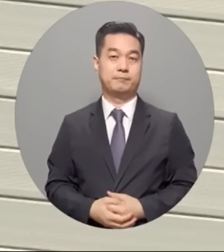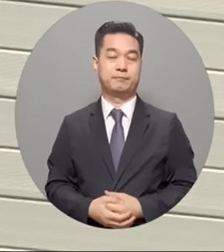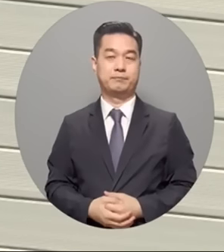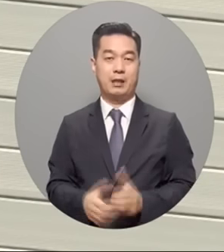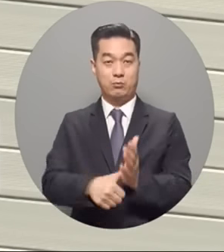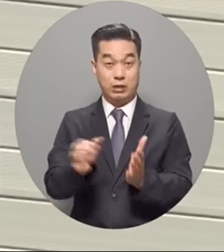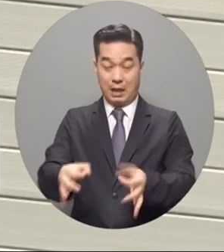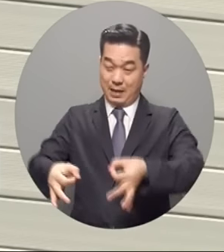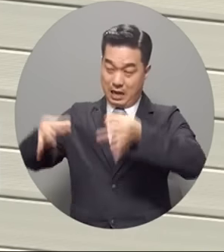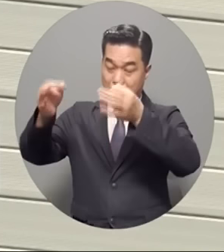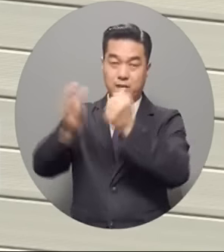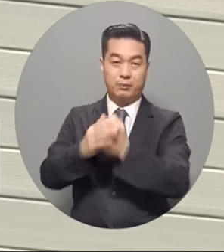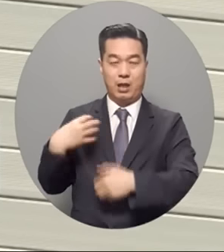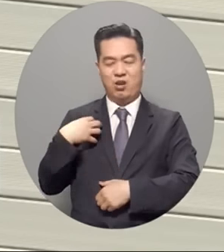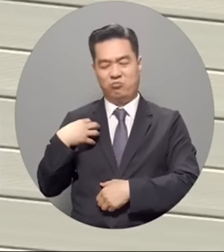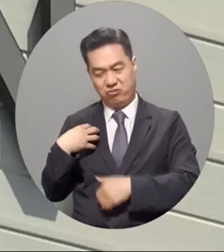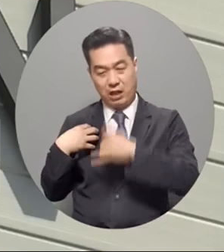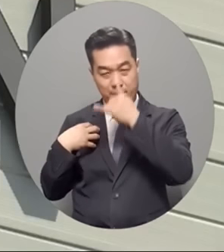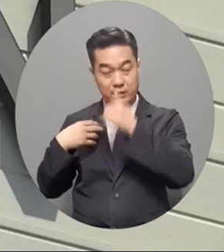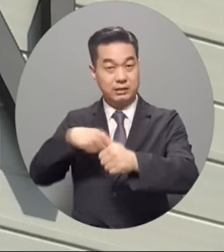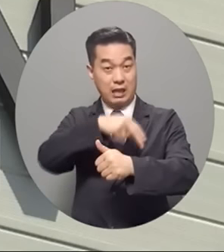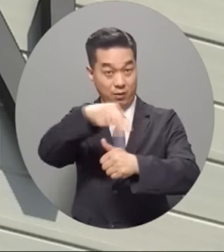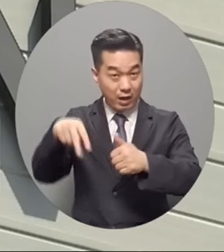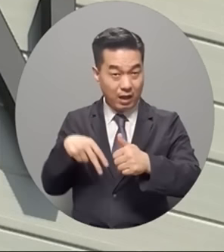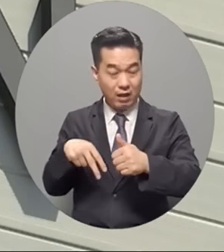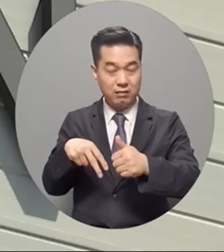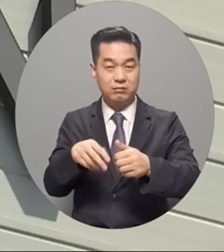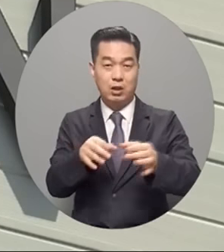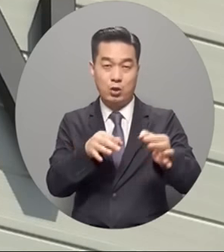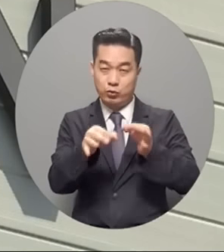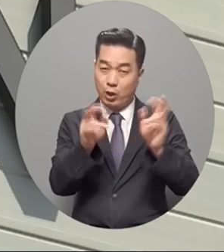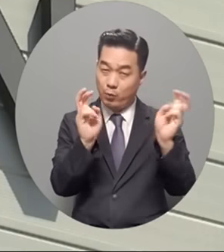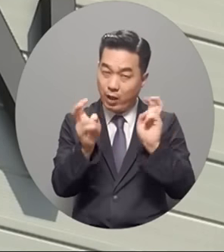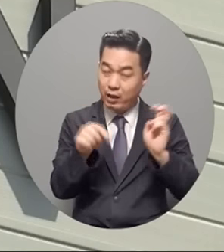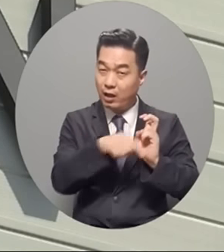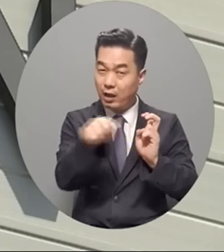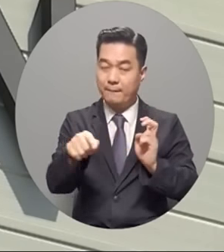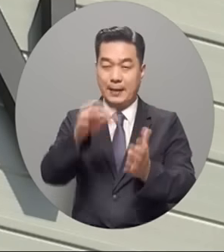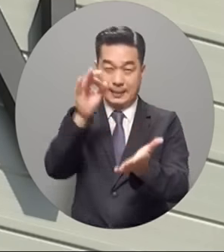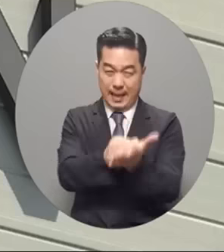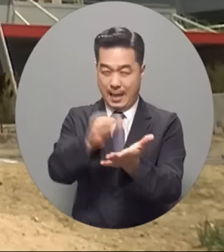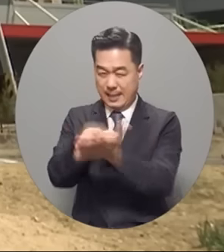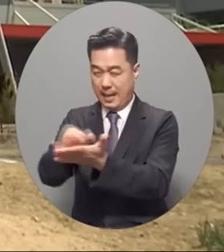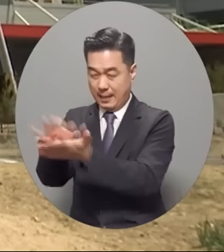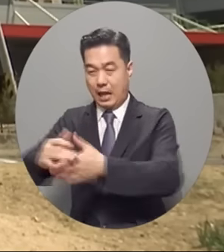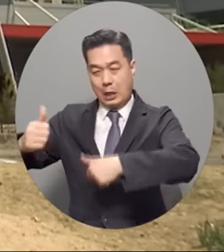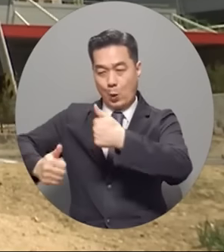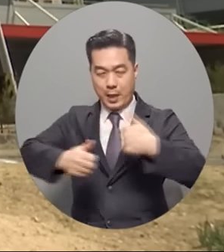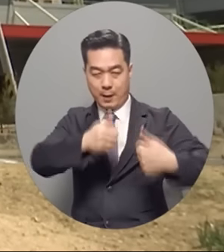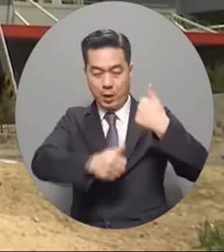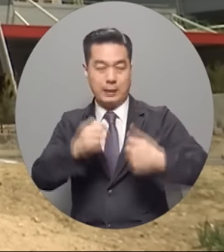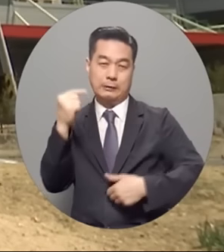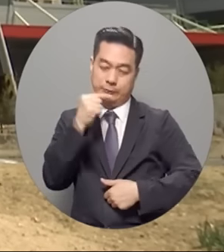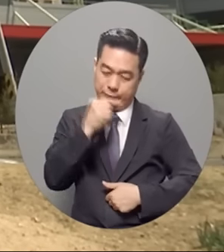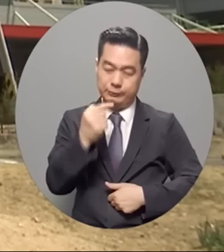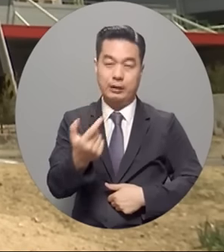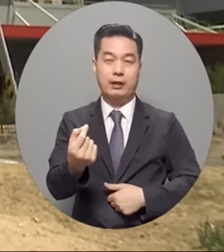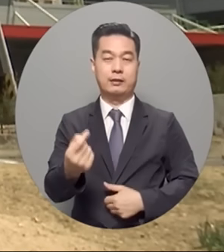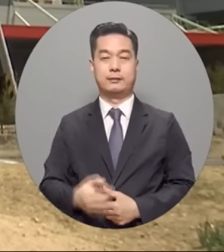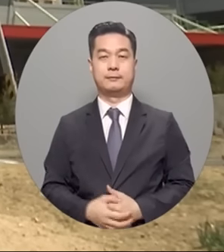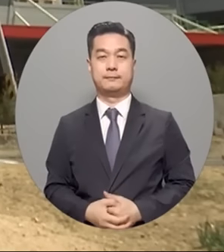인해 소비자들의 부담이 커진 상황에서 유통업계의 초저가 할인 경쟁은 더 치열해질 전망입니다. MBC